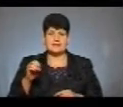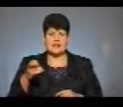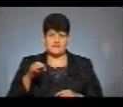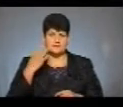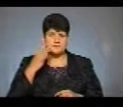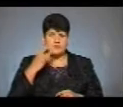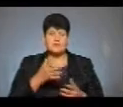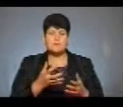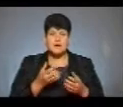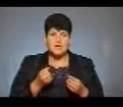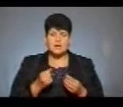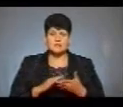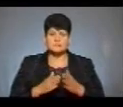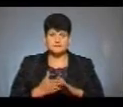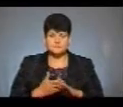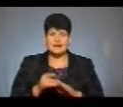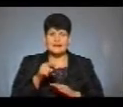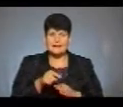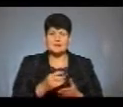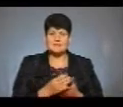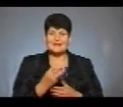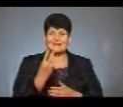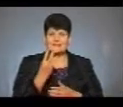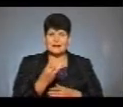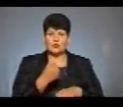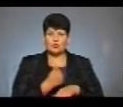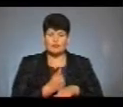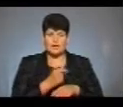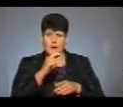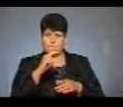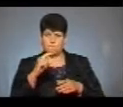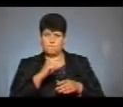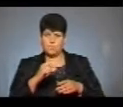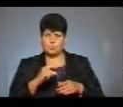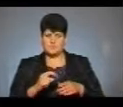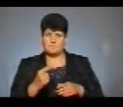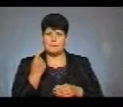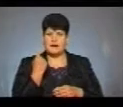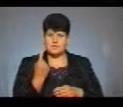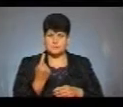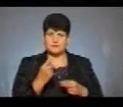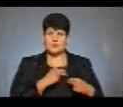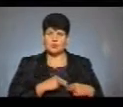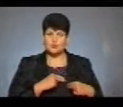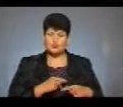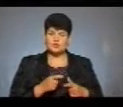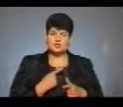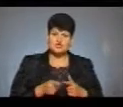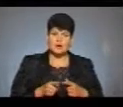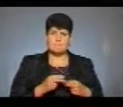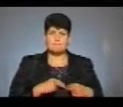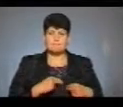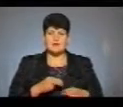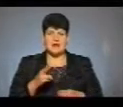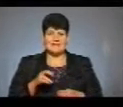відповідну декларацію. І там є три основних пункти цієї декларації. Пункт перший. Труд чи праця не